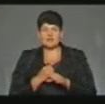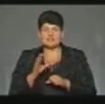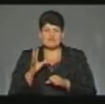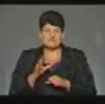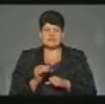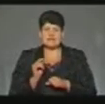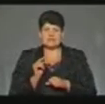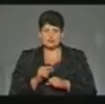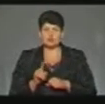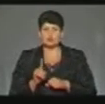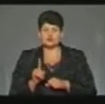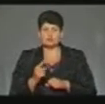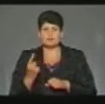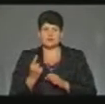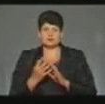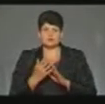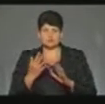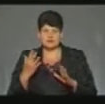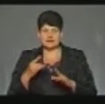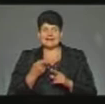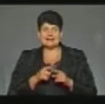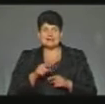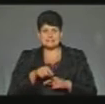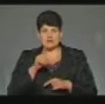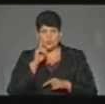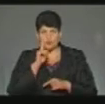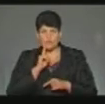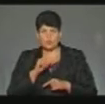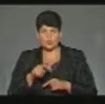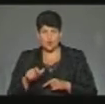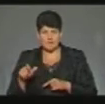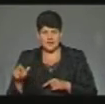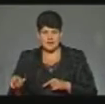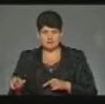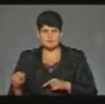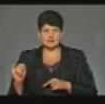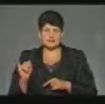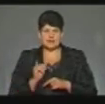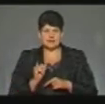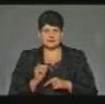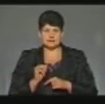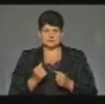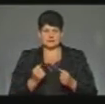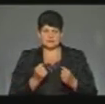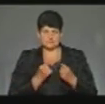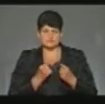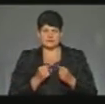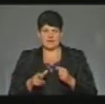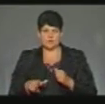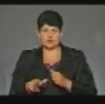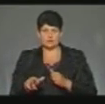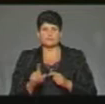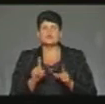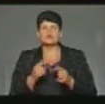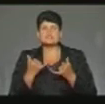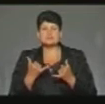того, щоб, перш за все, це комфорт громадян і безпечність, безпека на дорозі. Наприклад, що